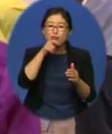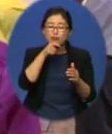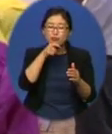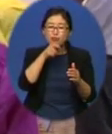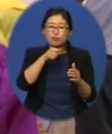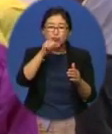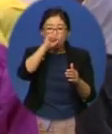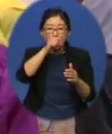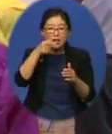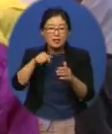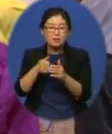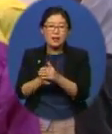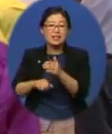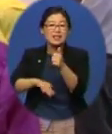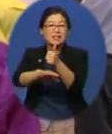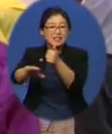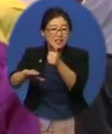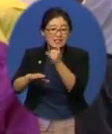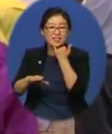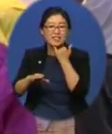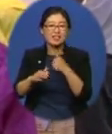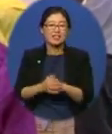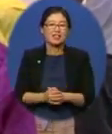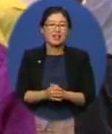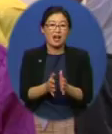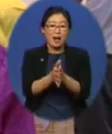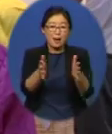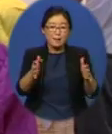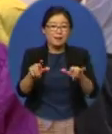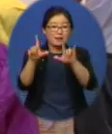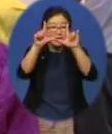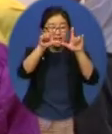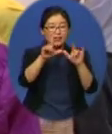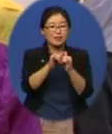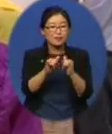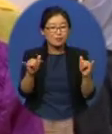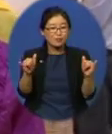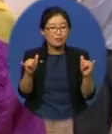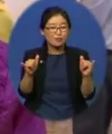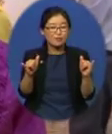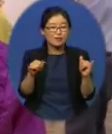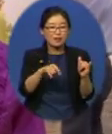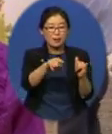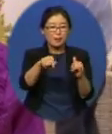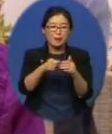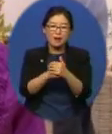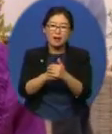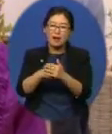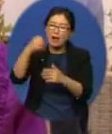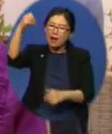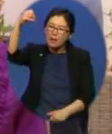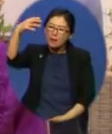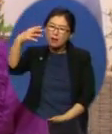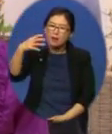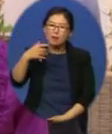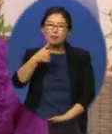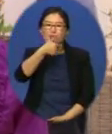솔직히 아파트에는 주로 아파트 많이 사시는 분이 계신데 아파트는 햇빛을 많이 못 보기